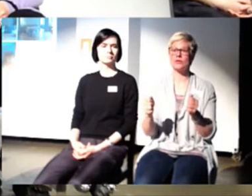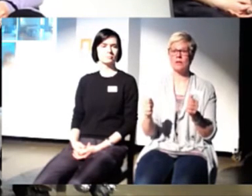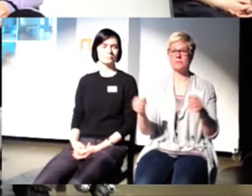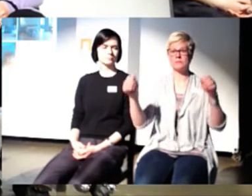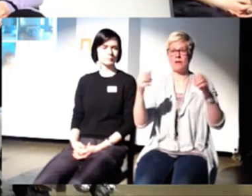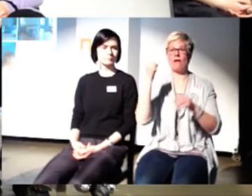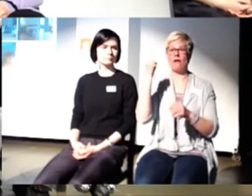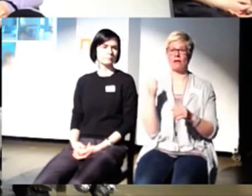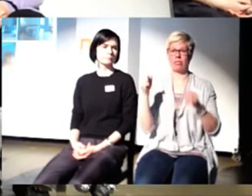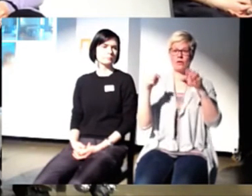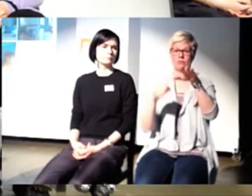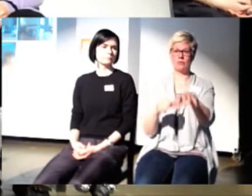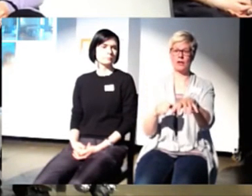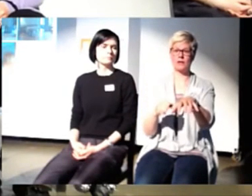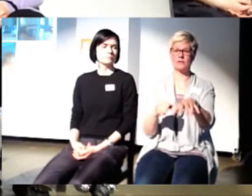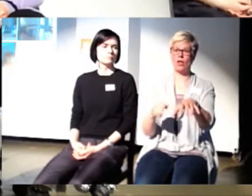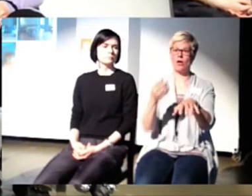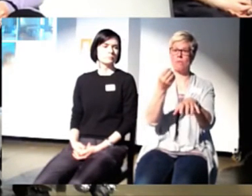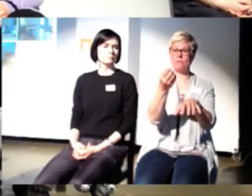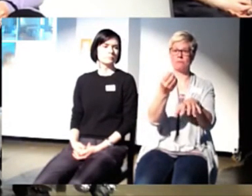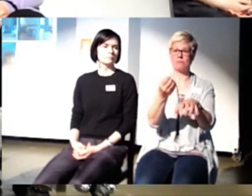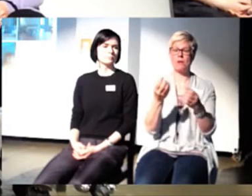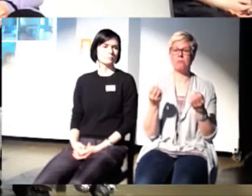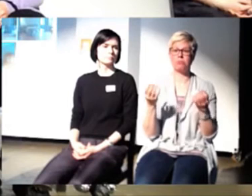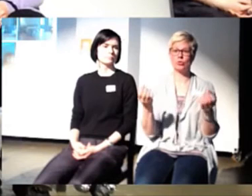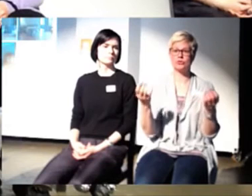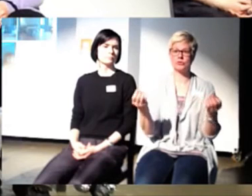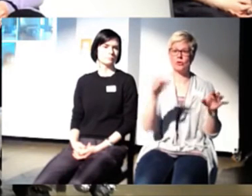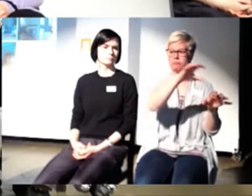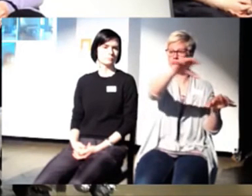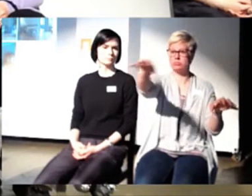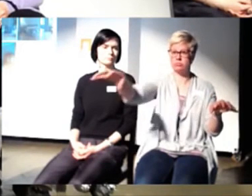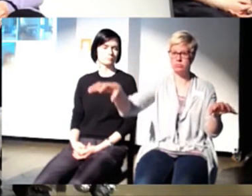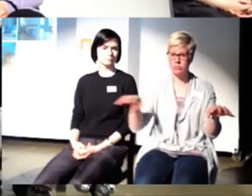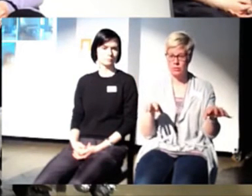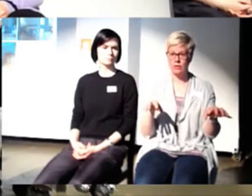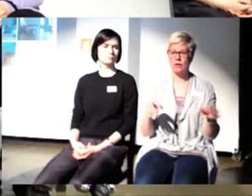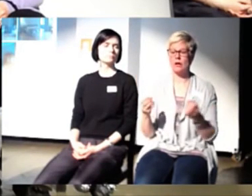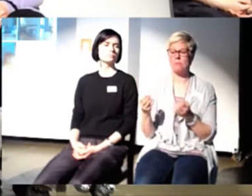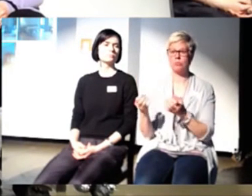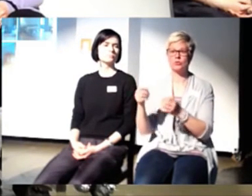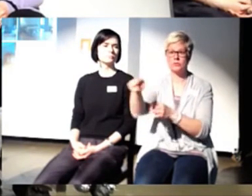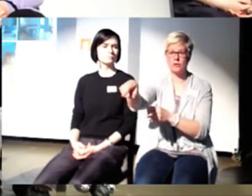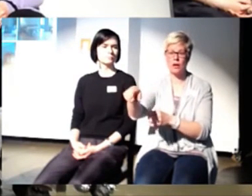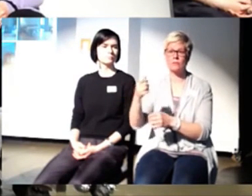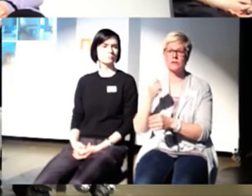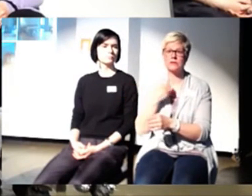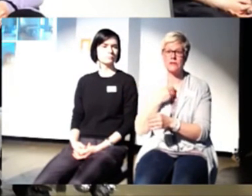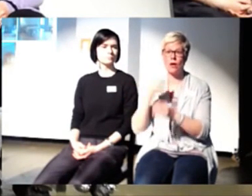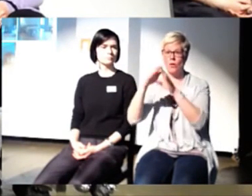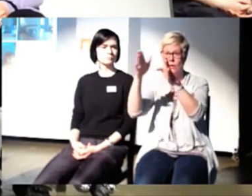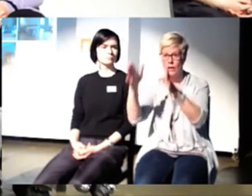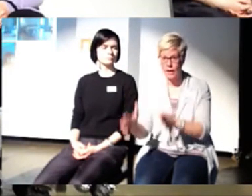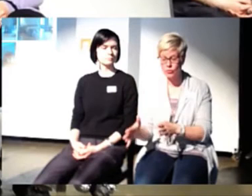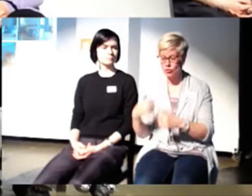puistoalue. Ja puistossa sijaitsevat saunarakennus, pesutupa,